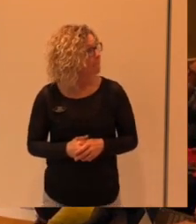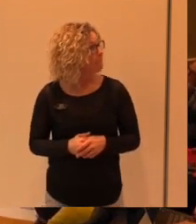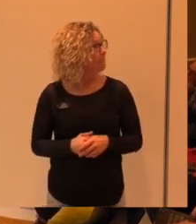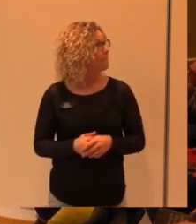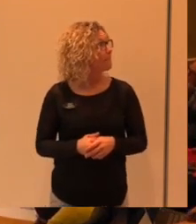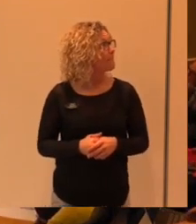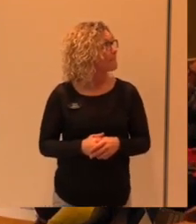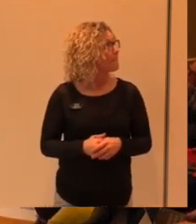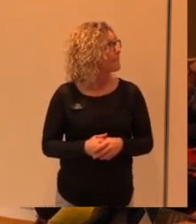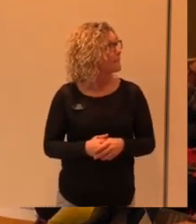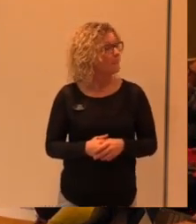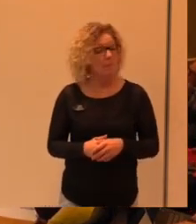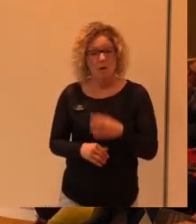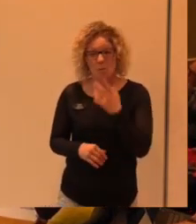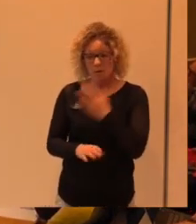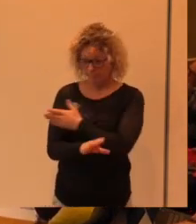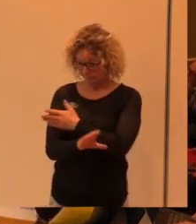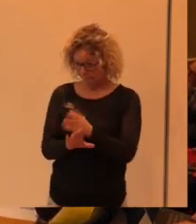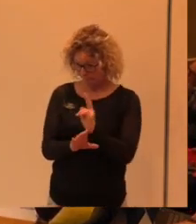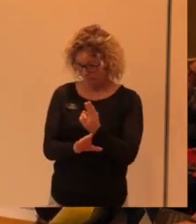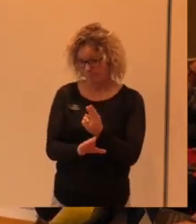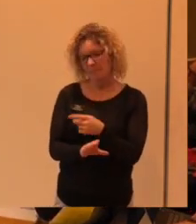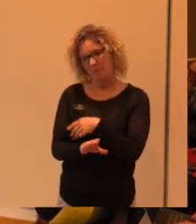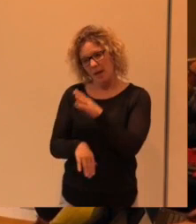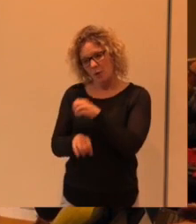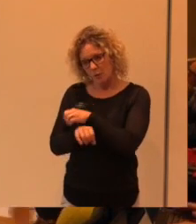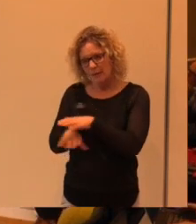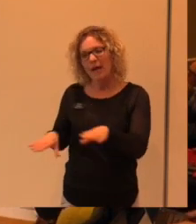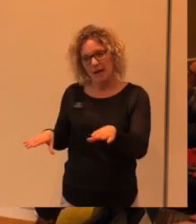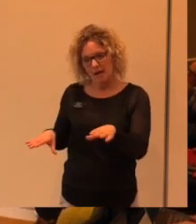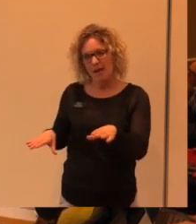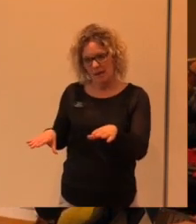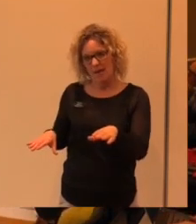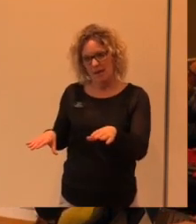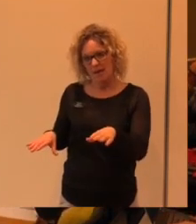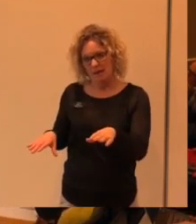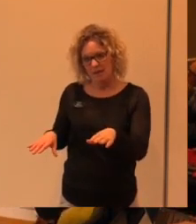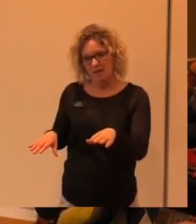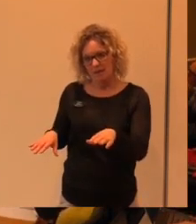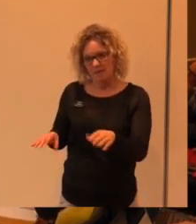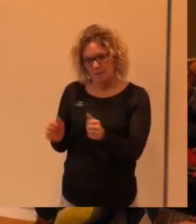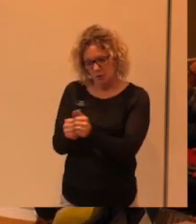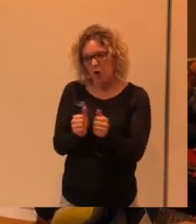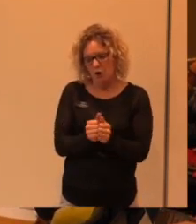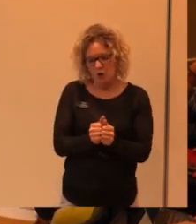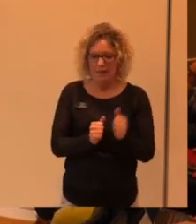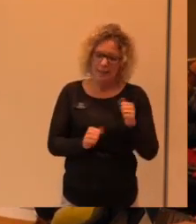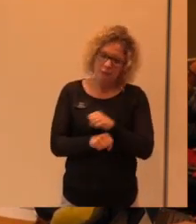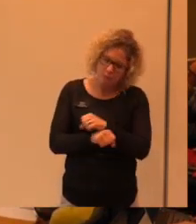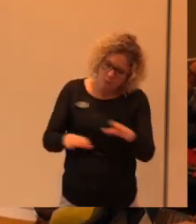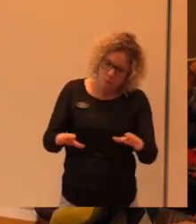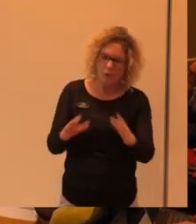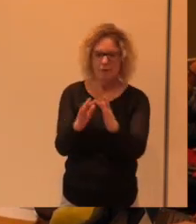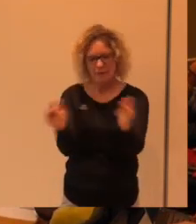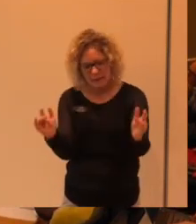Så det som jag har pratat om nu, det är ju lite mer ur generella termer kring tillgänglighet. Att informationen är fri